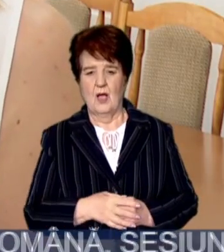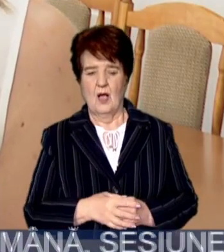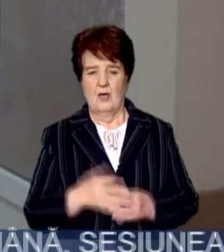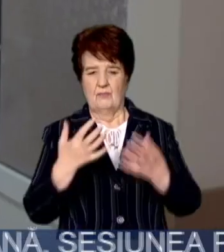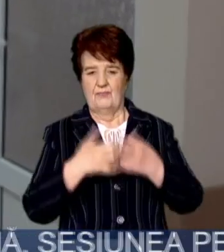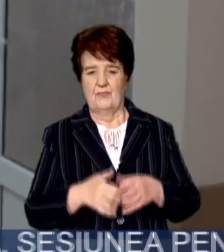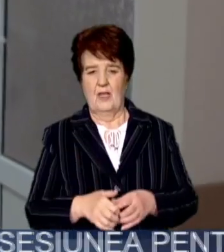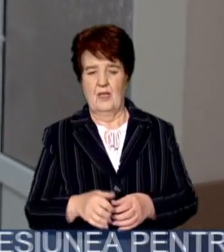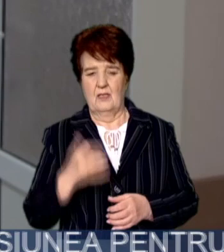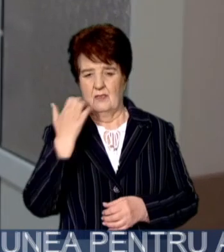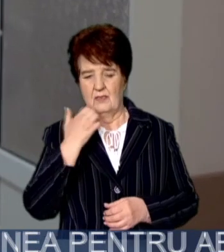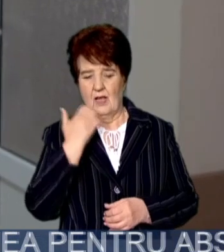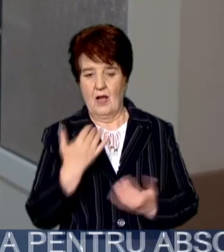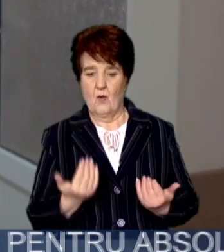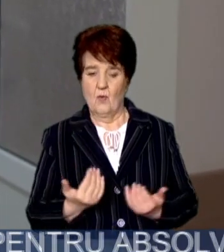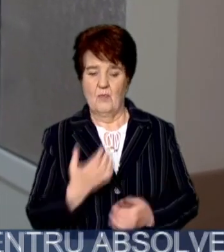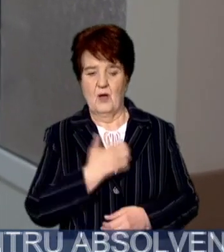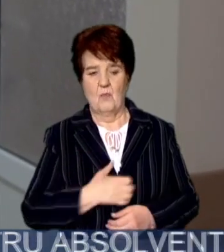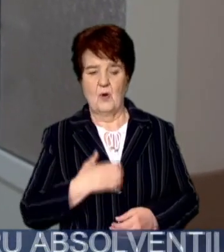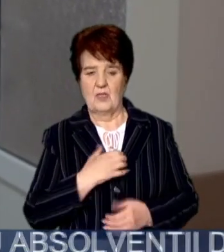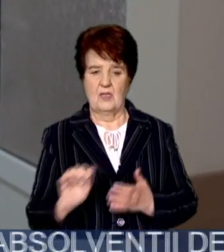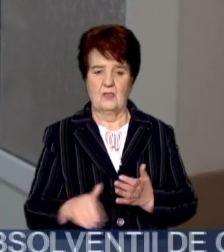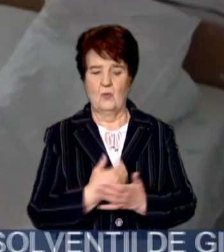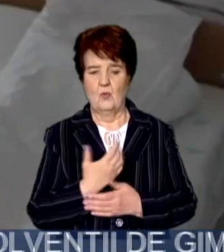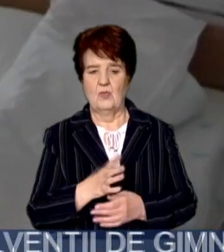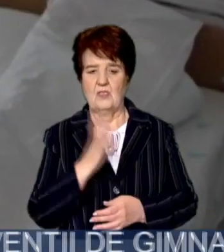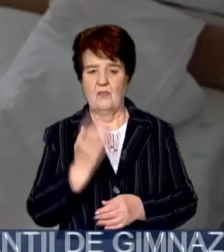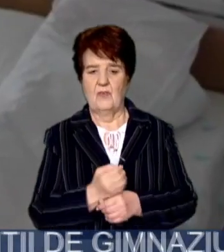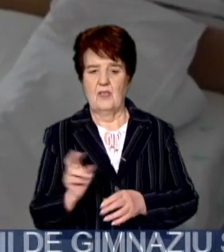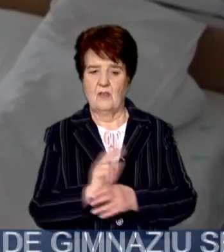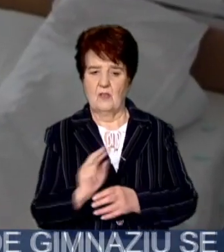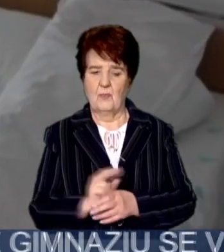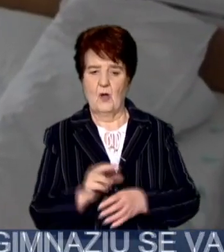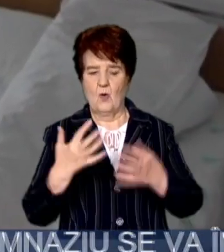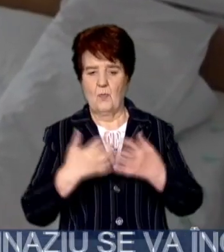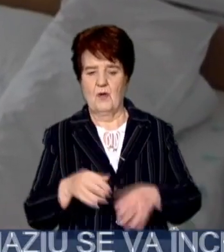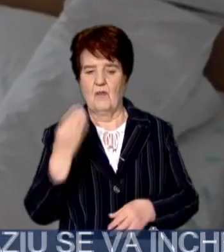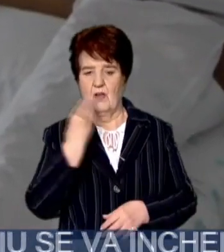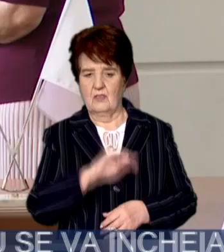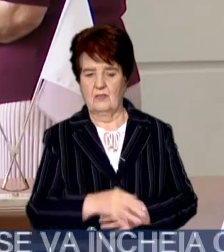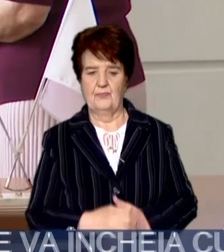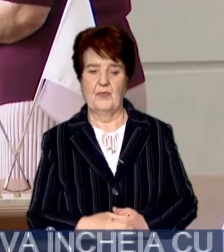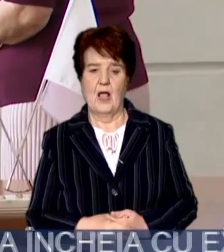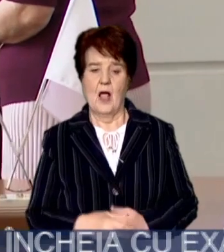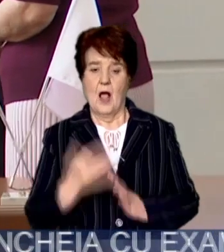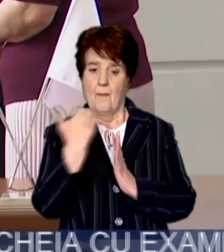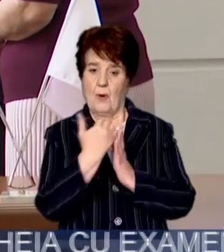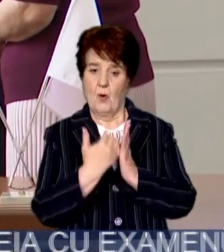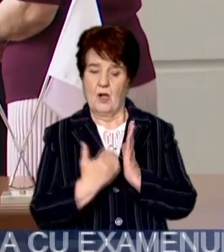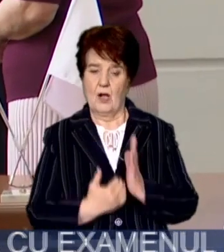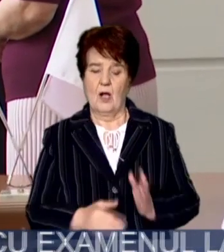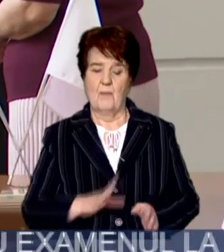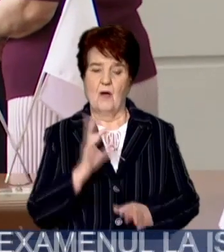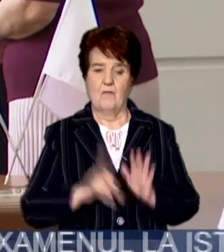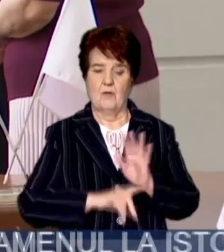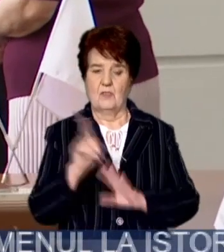foarte important de a moderniza pentru ca populația să beneficieze de un tratament cu aparataj performant. Programul Kusanone a fost